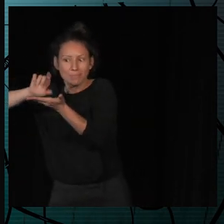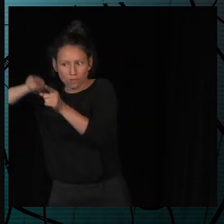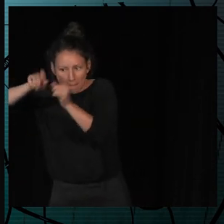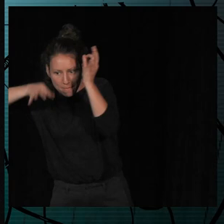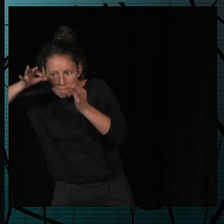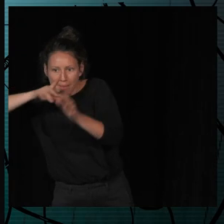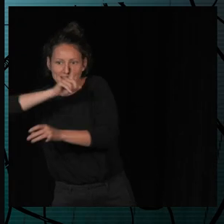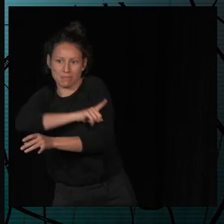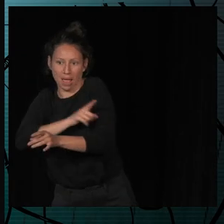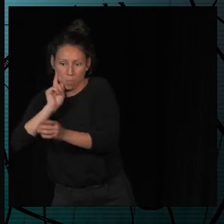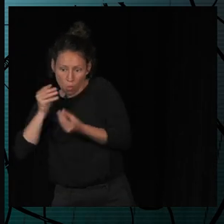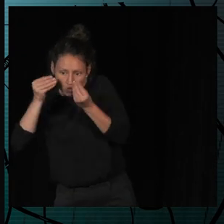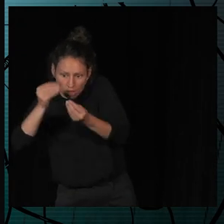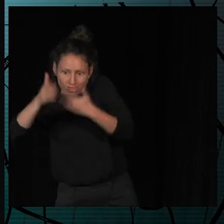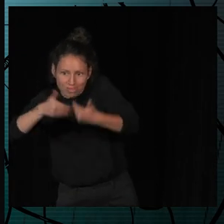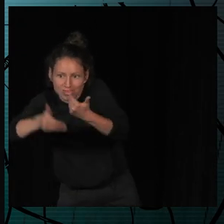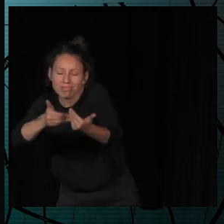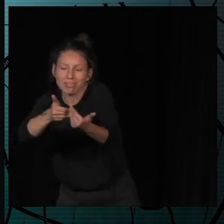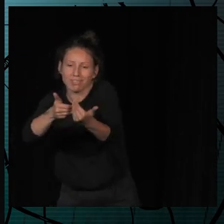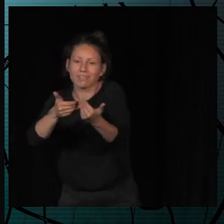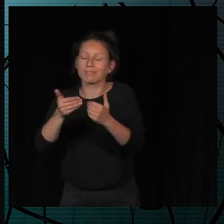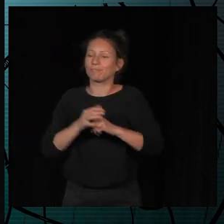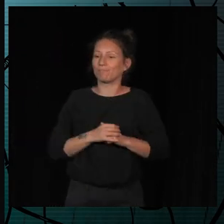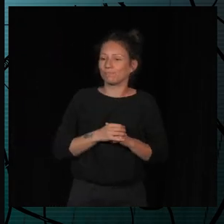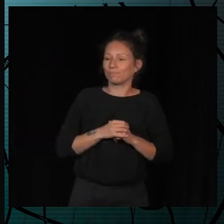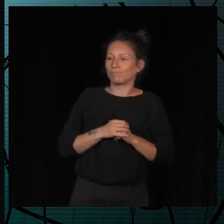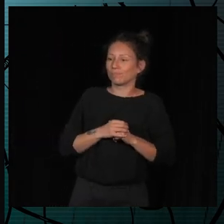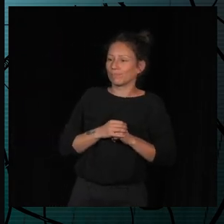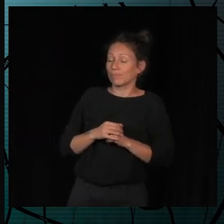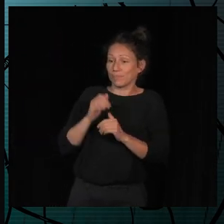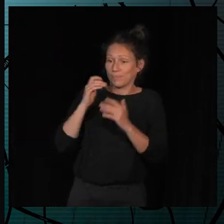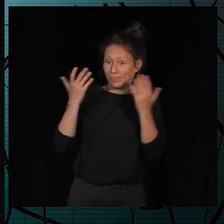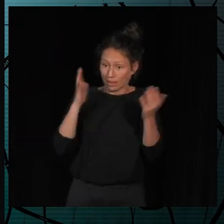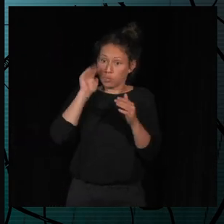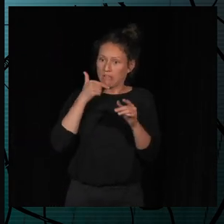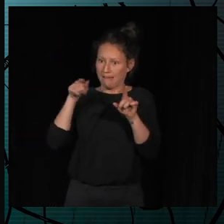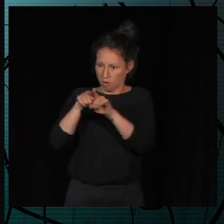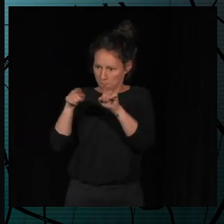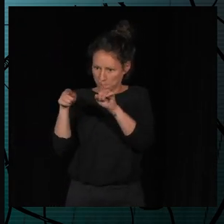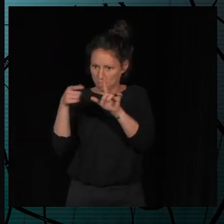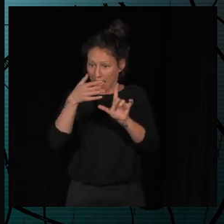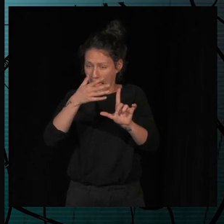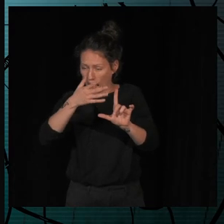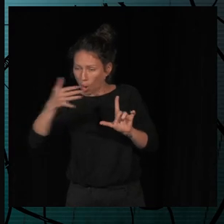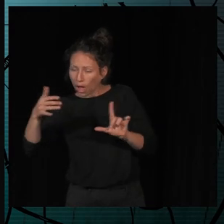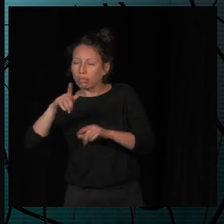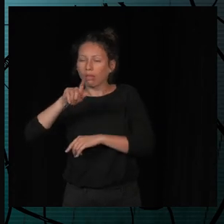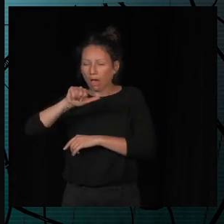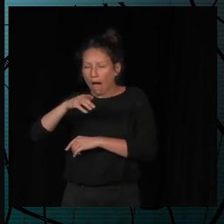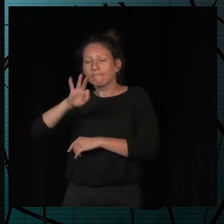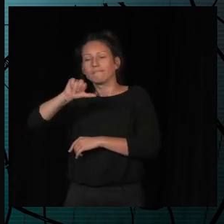gar femme BIA cognitif et algorithme il faut penser prévention moi